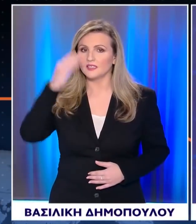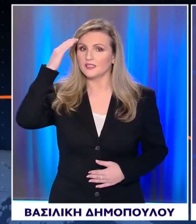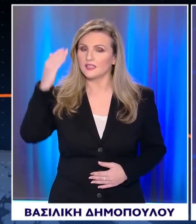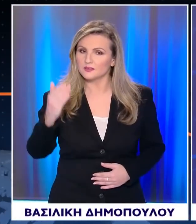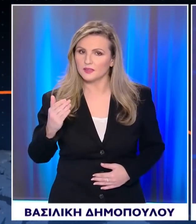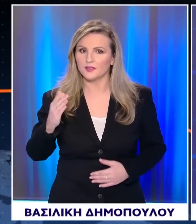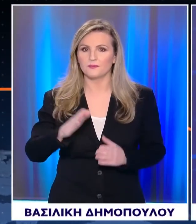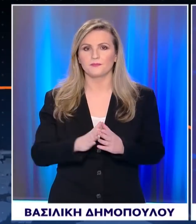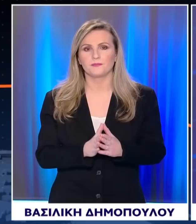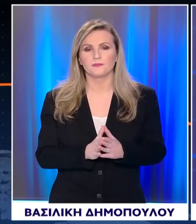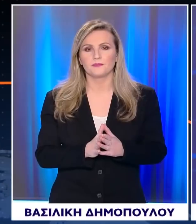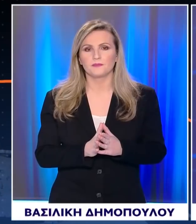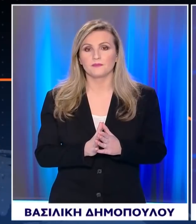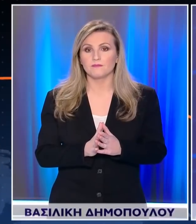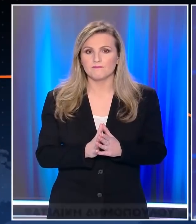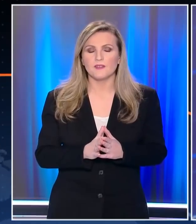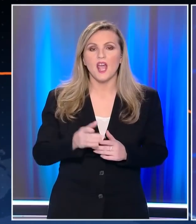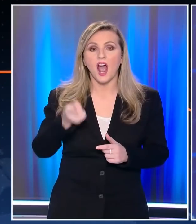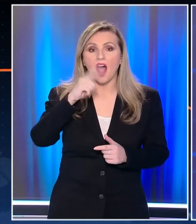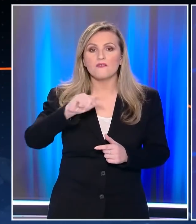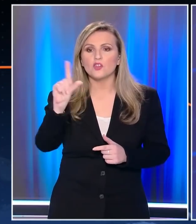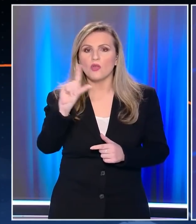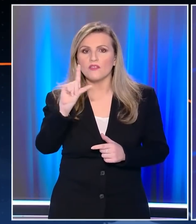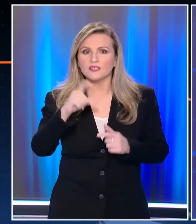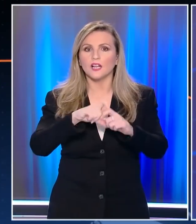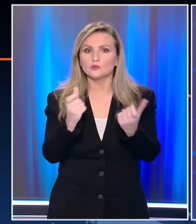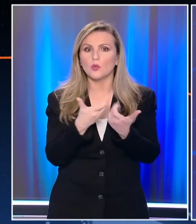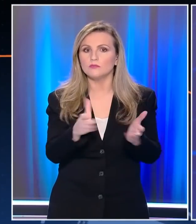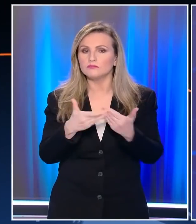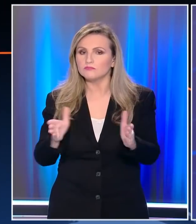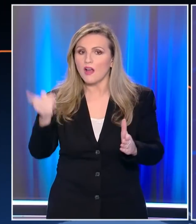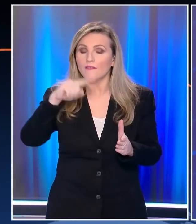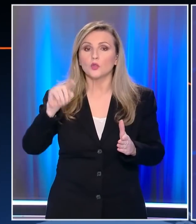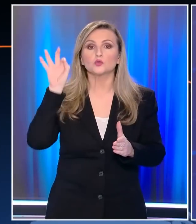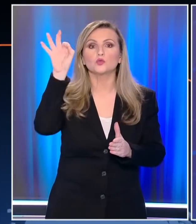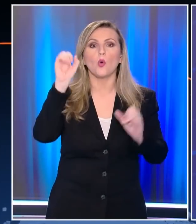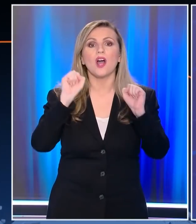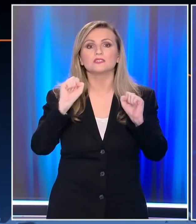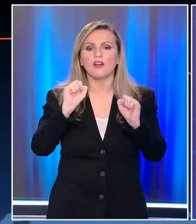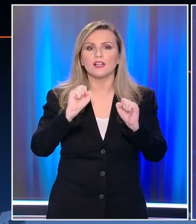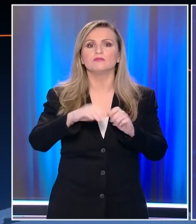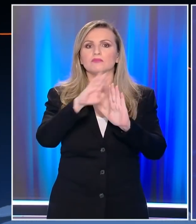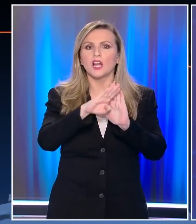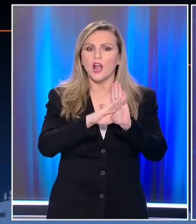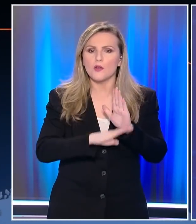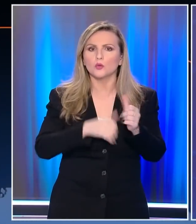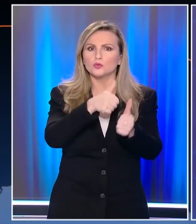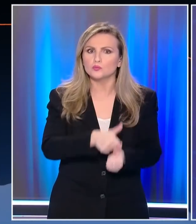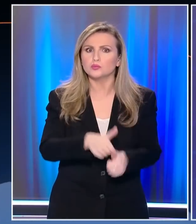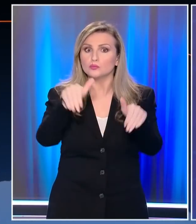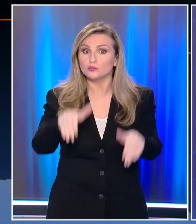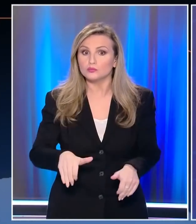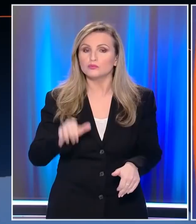Κυρίες και κύριοι, καλησπέρα σας. Η ασφαλής λειτουργία των σχολείων που ανοίγουν ξανά από αύριο και η πλήρης εφαρμογή των υγειονομικών